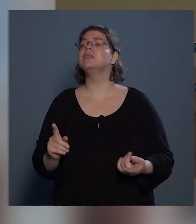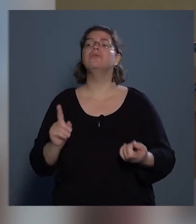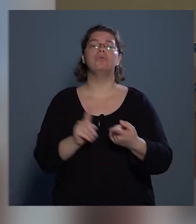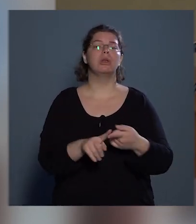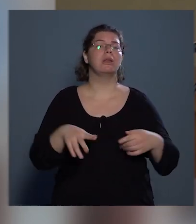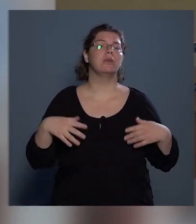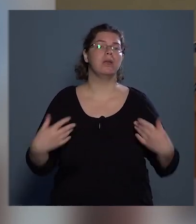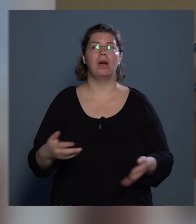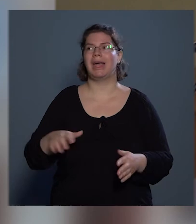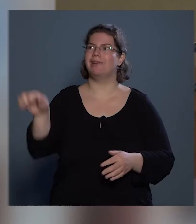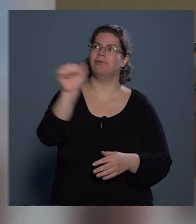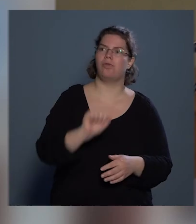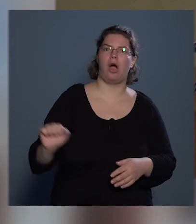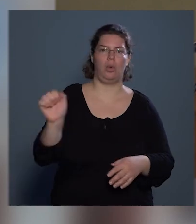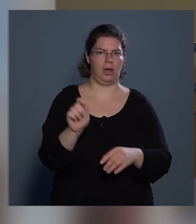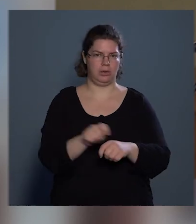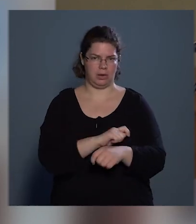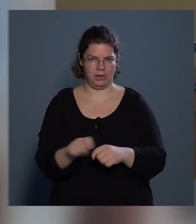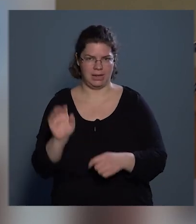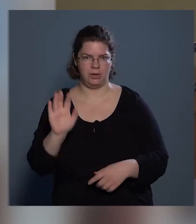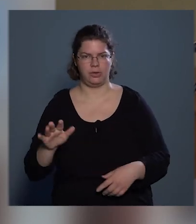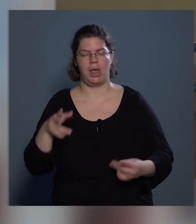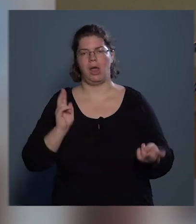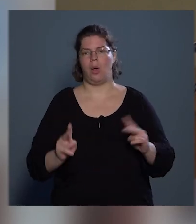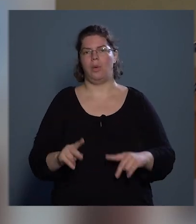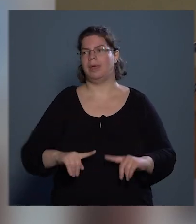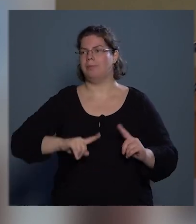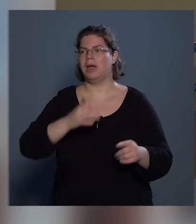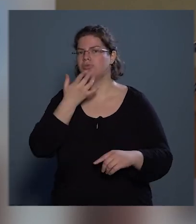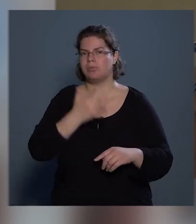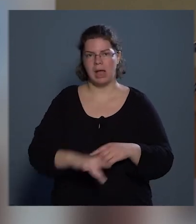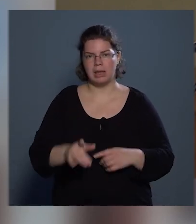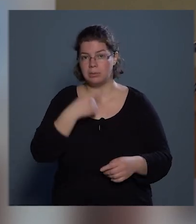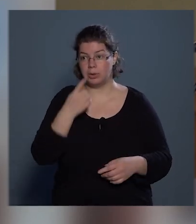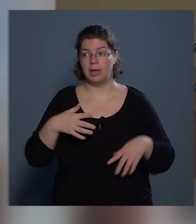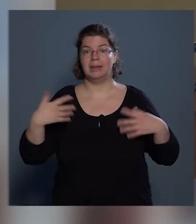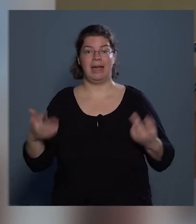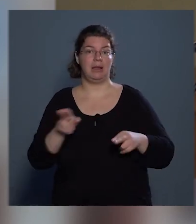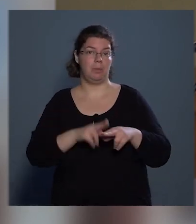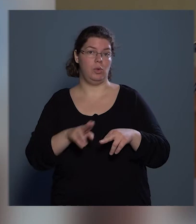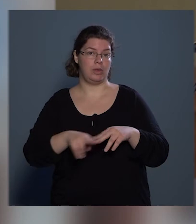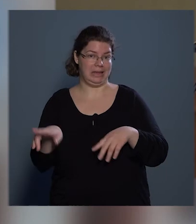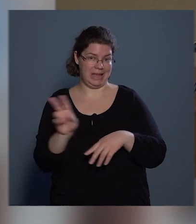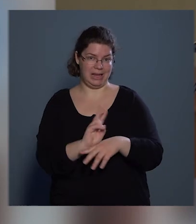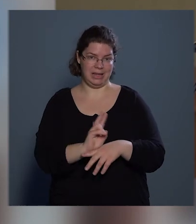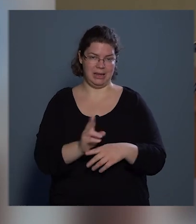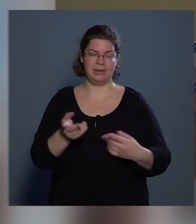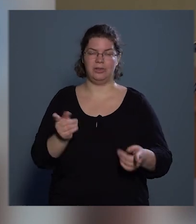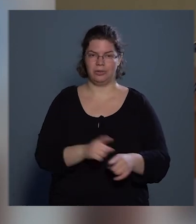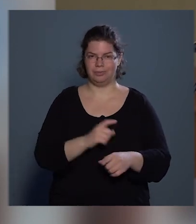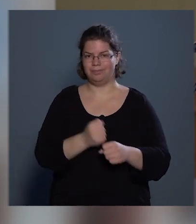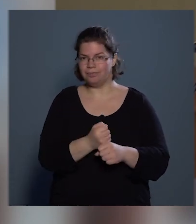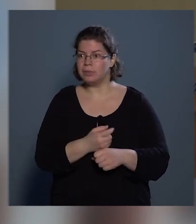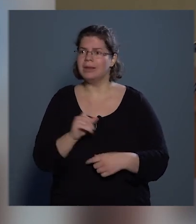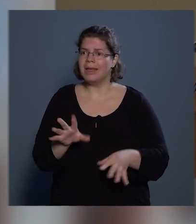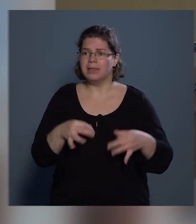a vakolat javítására is, hogy egy más példát mondjak, tehát hogy a műszaki ellenőrzést mit csinálják. Most ez nyilvánvalóan